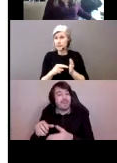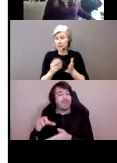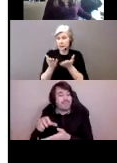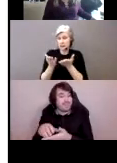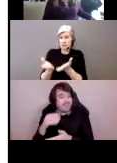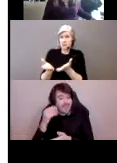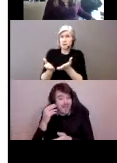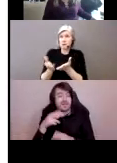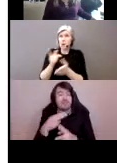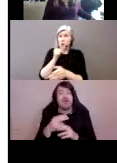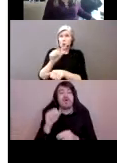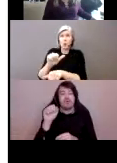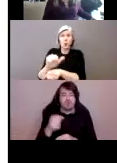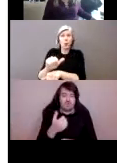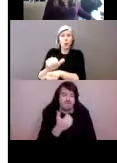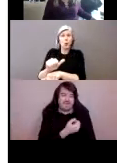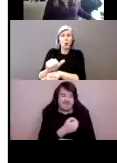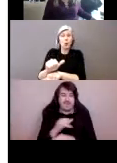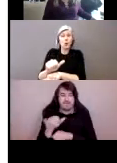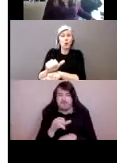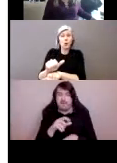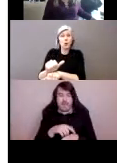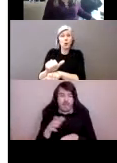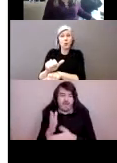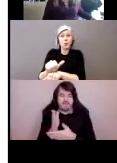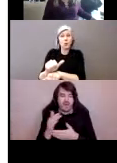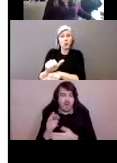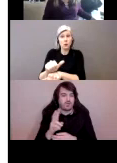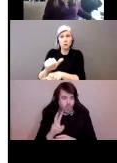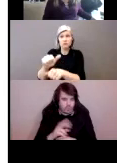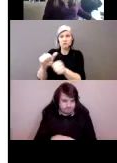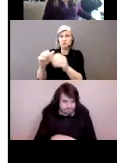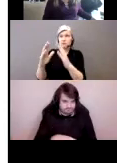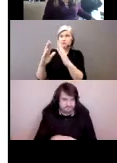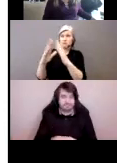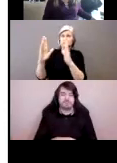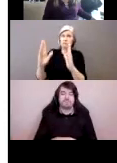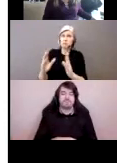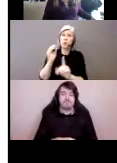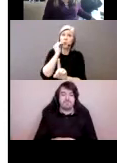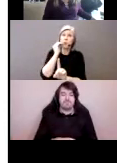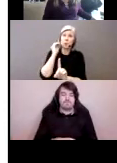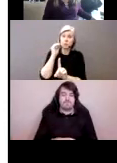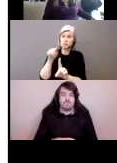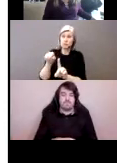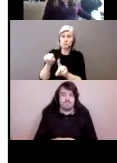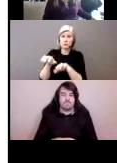ils vont être vaccinés autour du même temps en phase 2. Ça va être